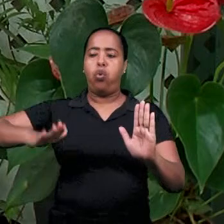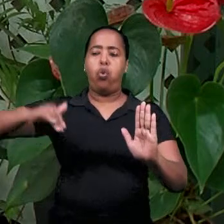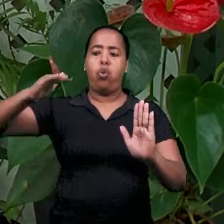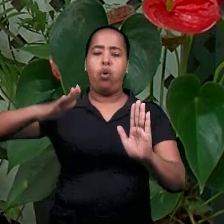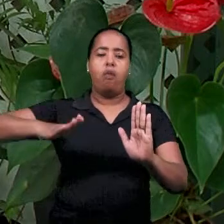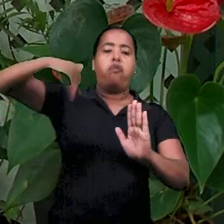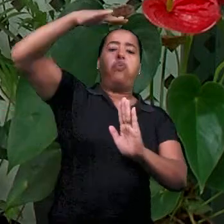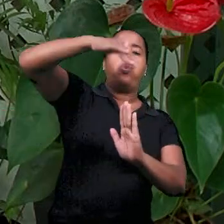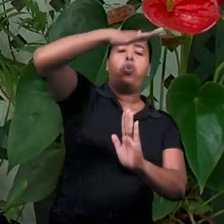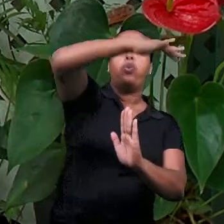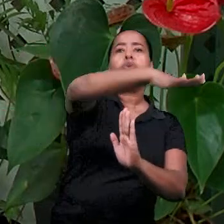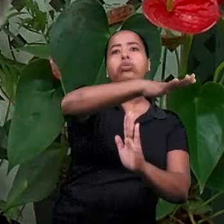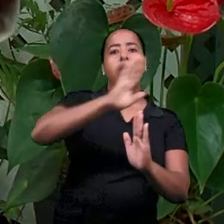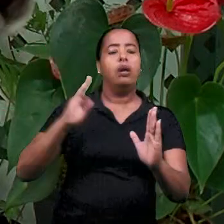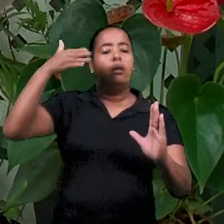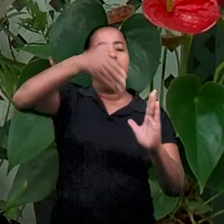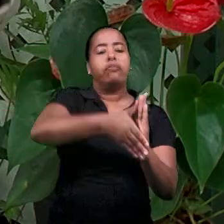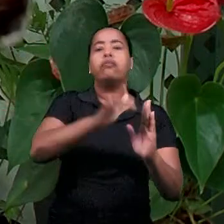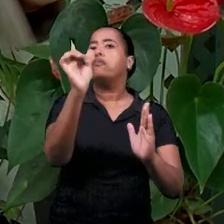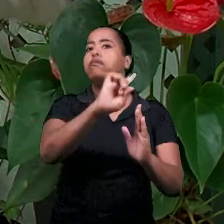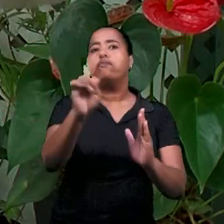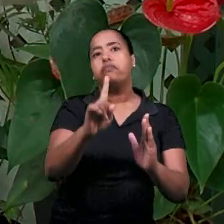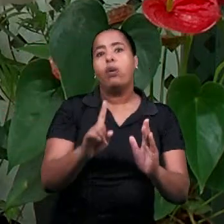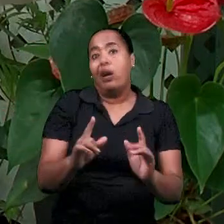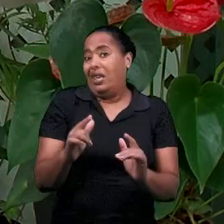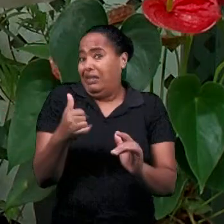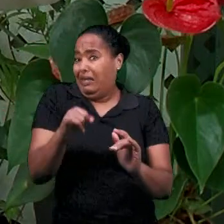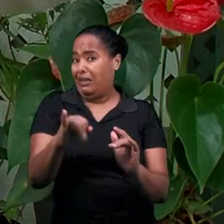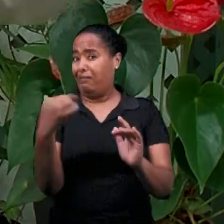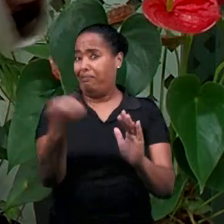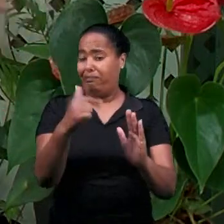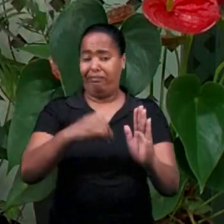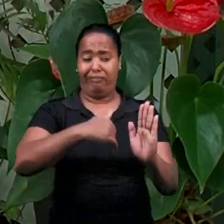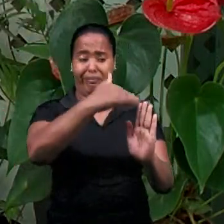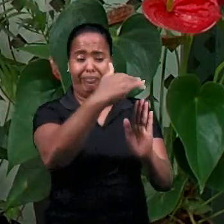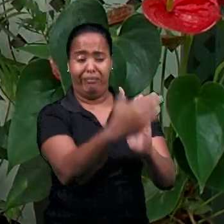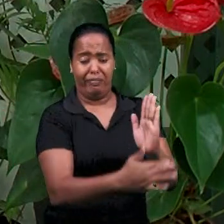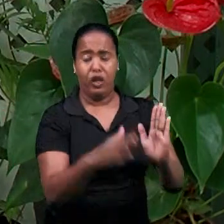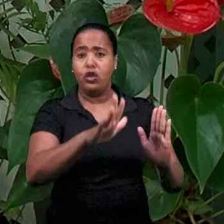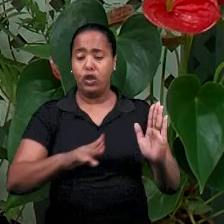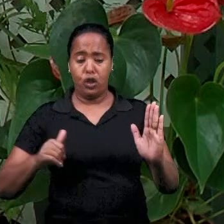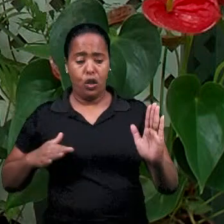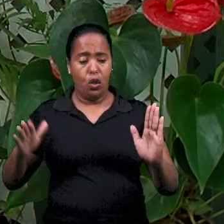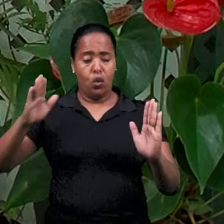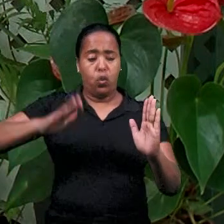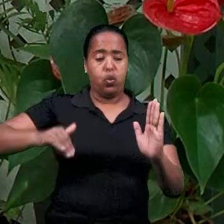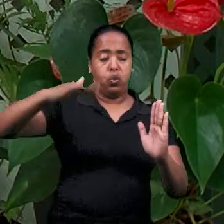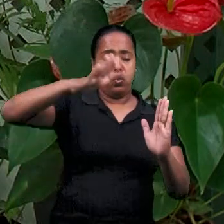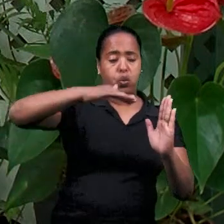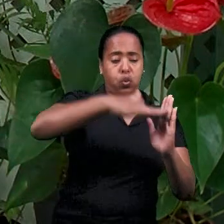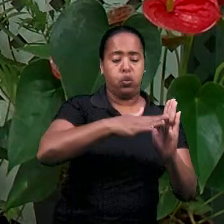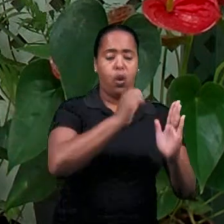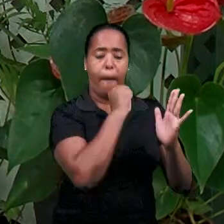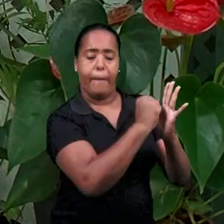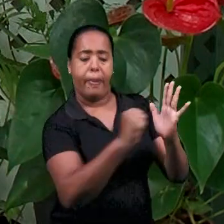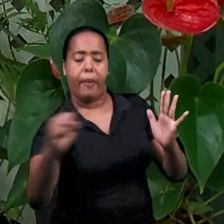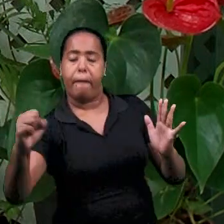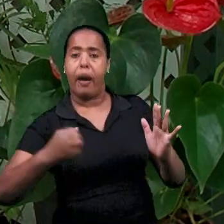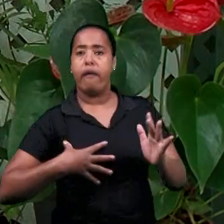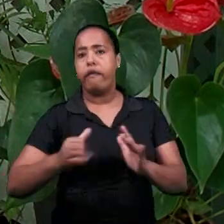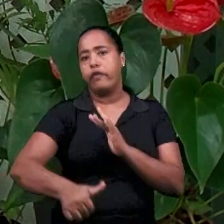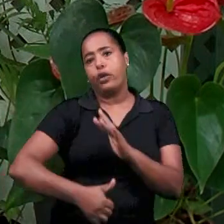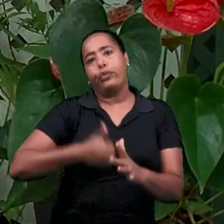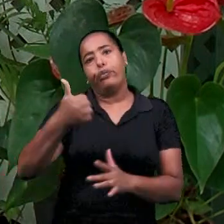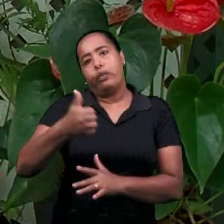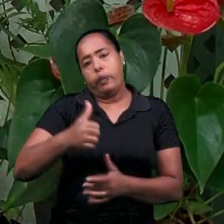la mort des premiers-nés va venir, que c'est la grande tribulation, l'Église, elle a été déjà délivrée par le sang, par l'Esprit, par